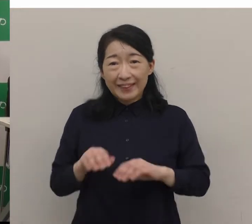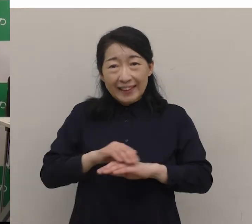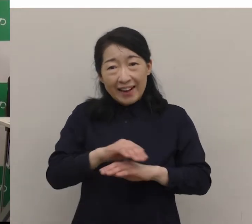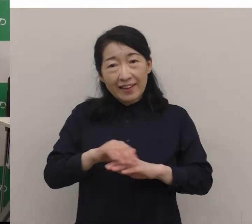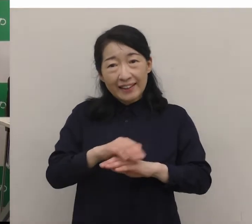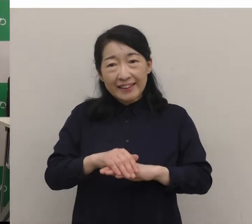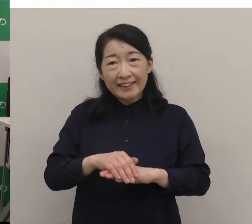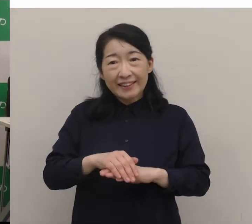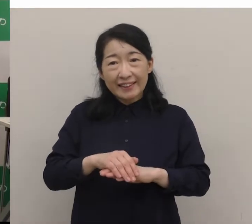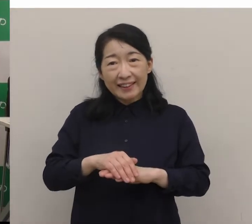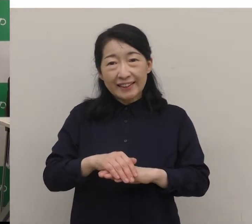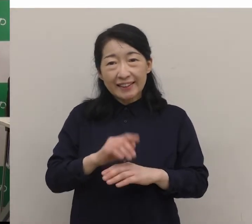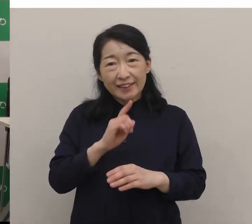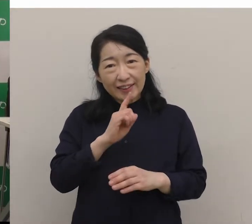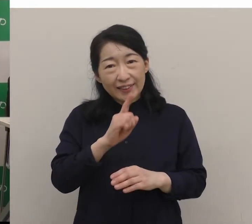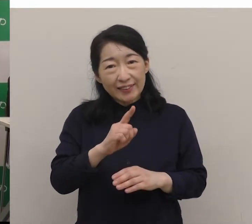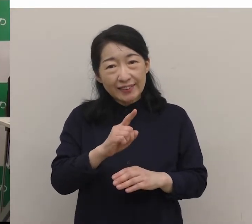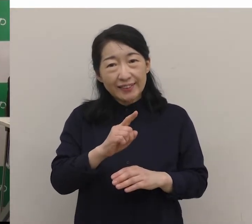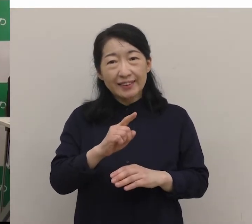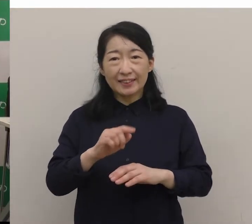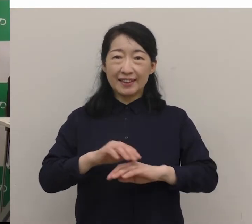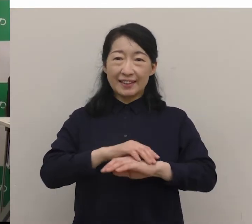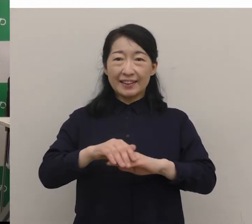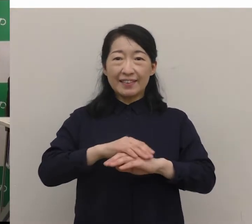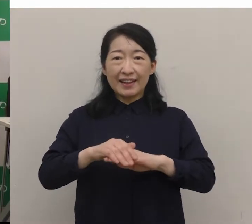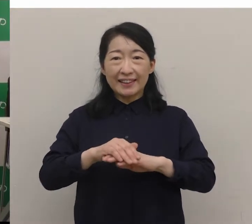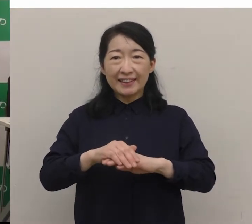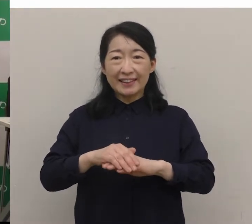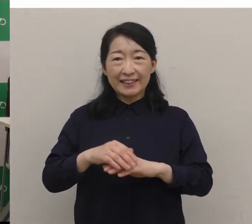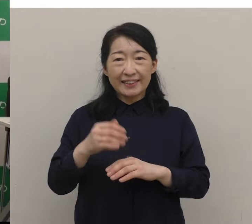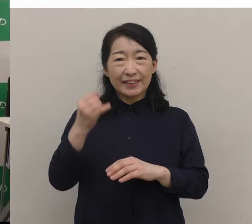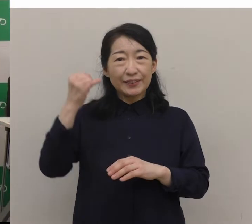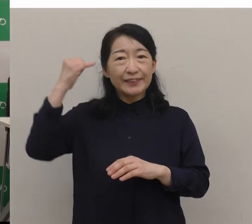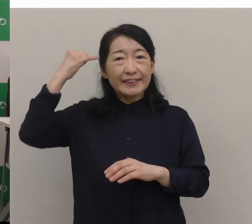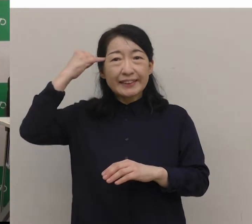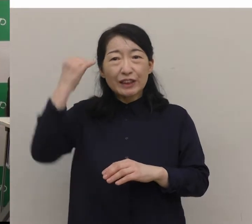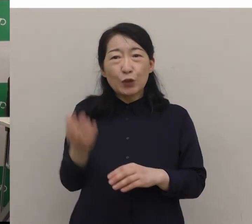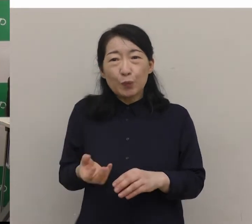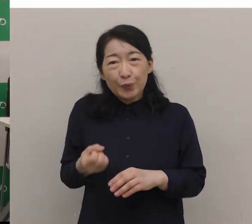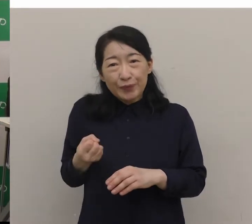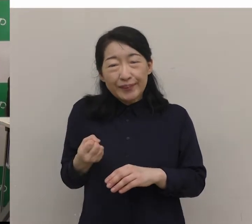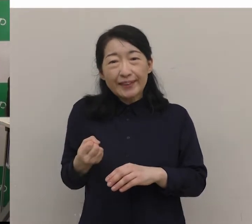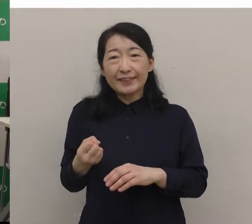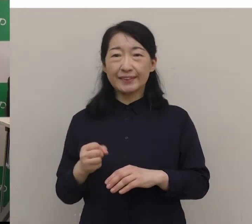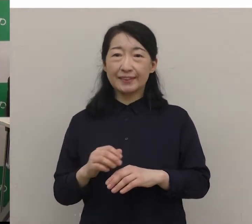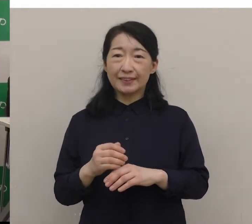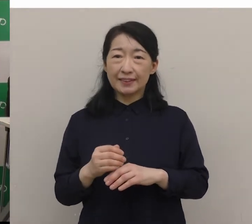可愛いって言ってくれるか、私これ可愛いという意識になるかどうかですけども、